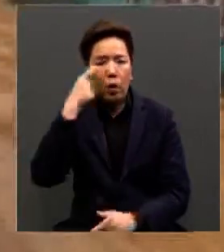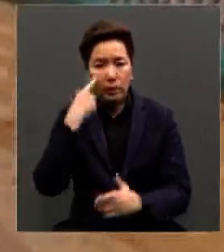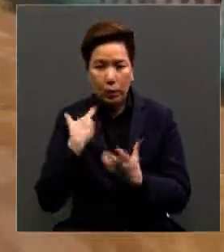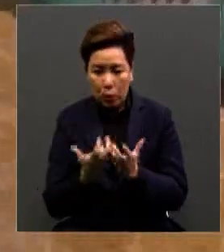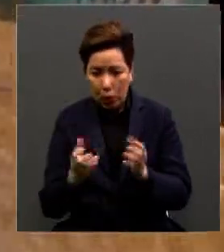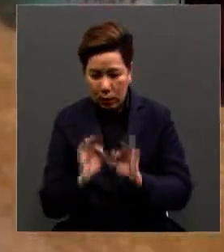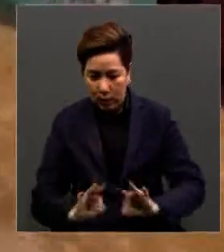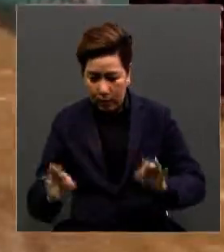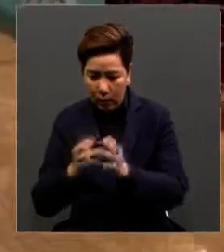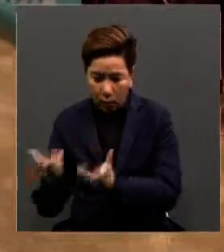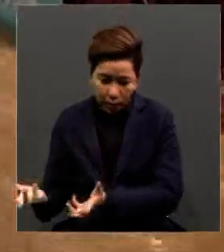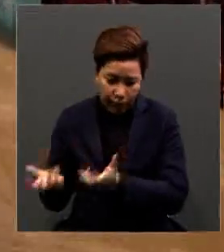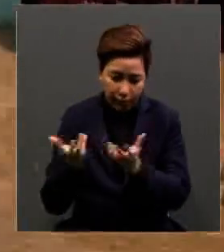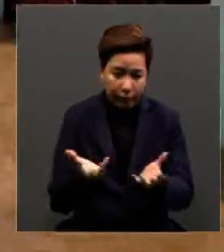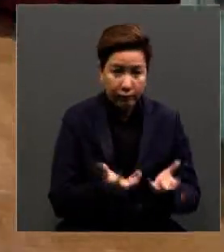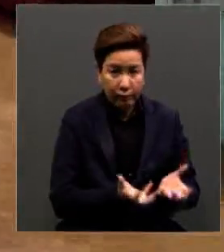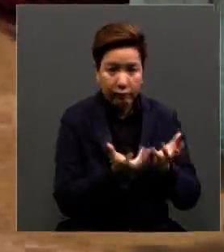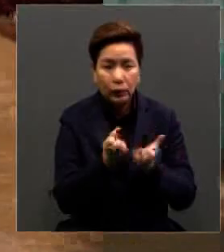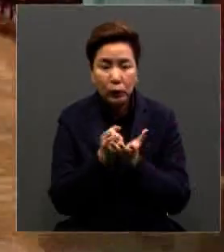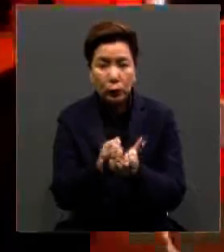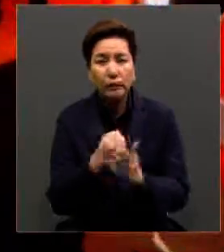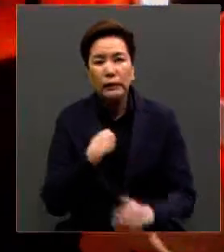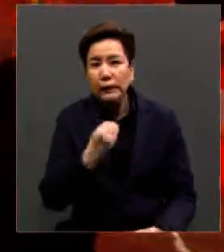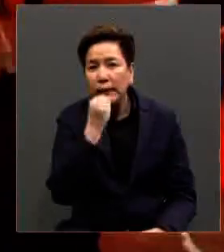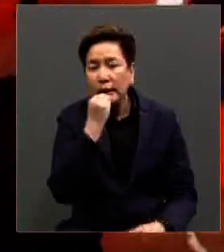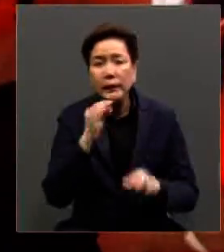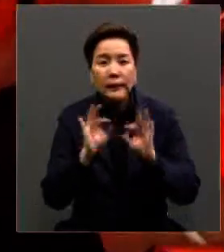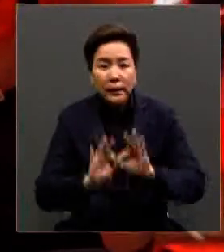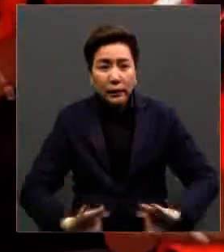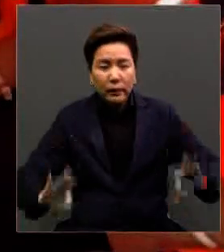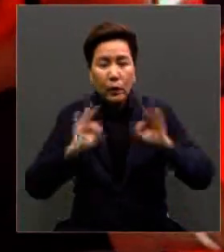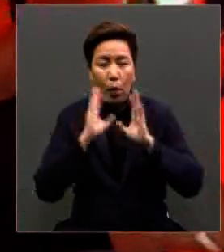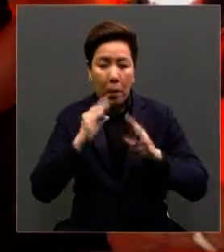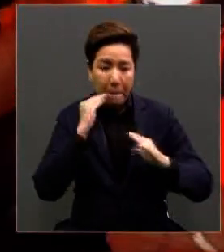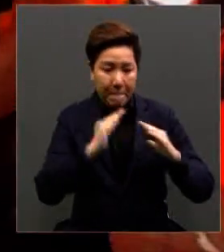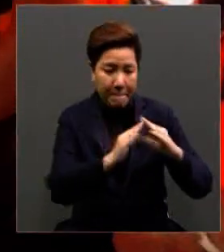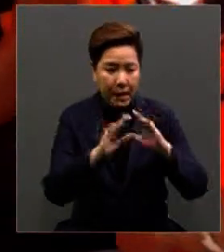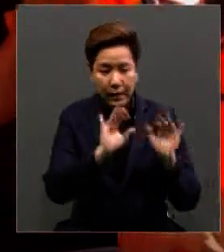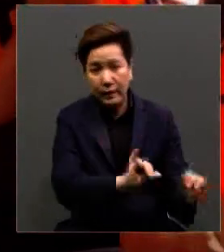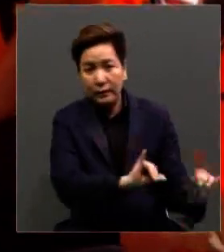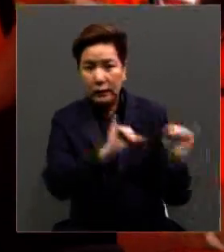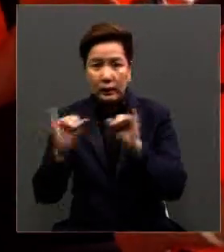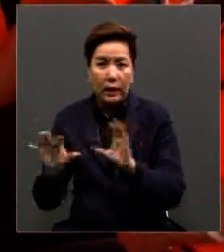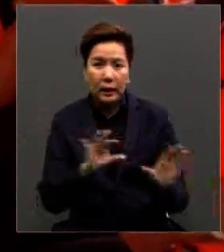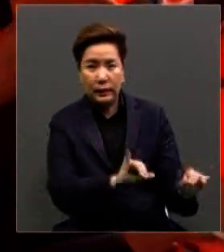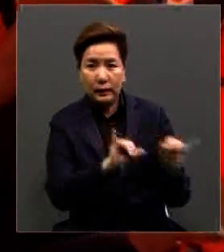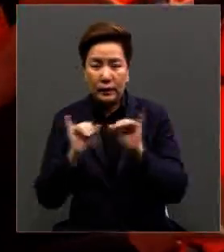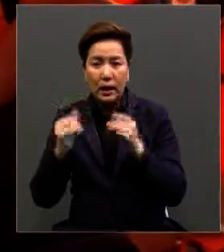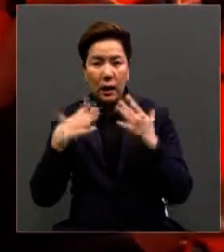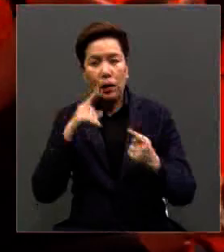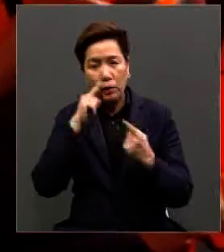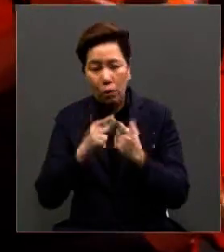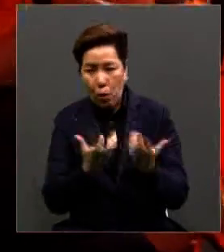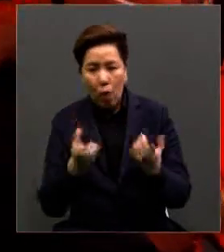การมอบสิ่งของอุปโภคบริโภคต่างๆนะครับน้ำดื่มที่จำเป็นนะรวมทั้งอพยพประชาชนไปยังจุดพรรคและก็มีการ